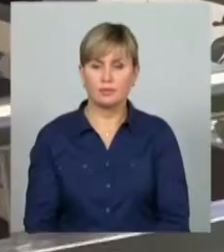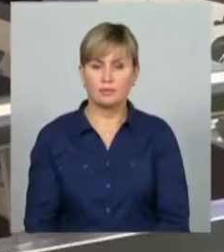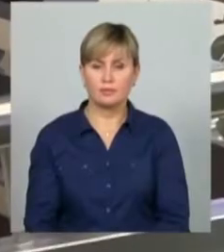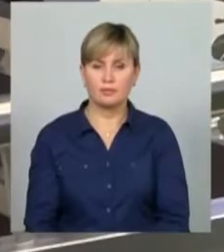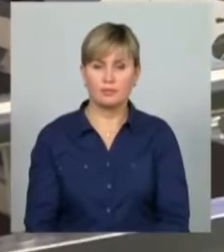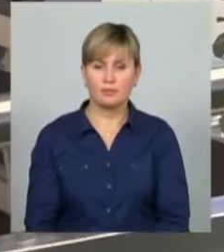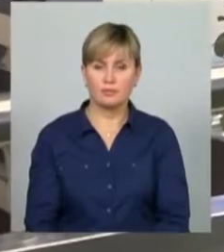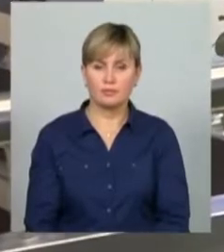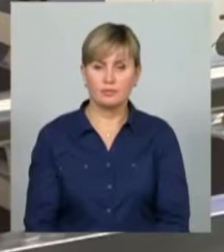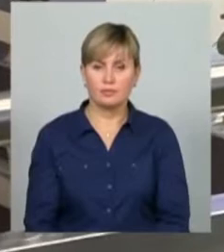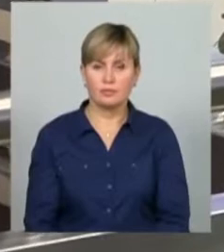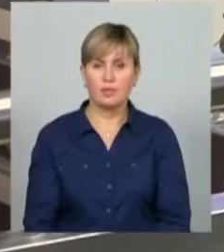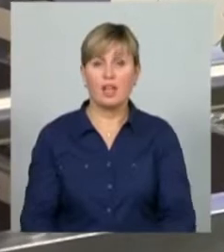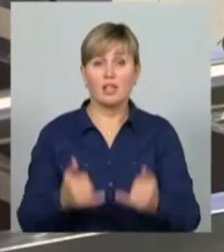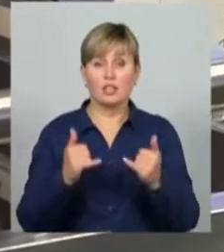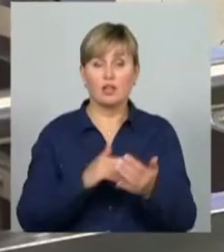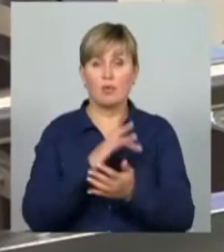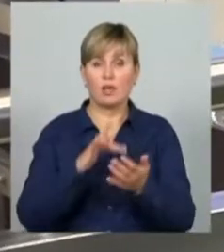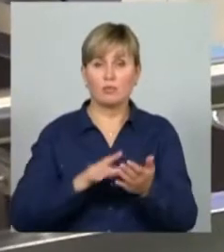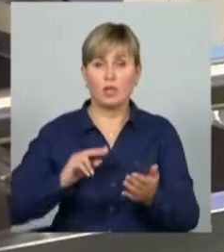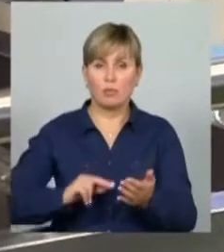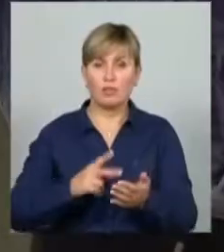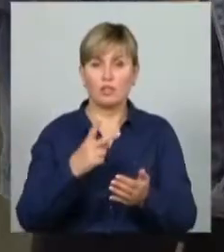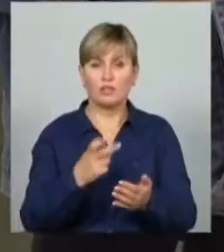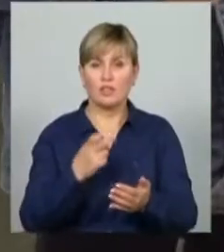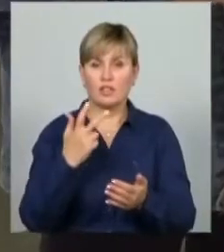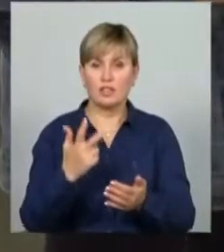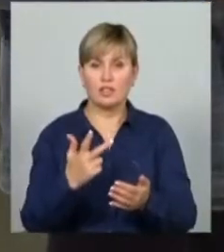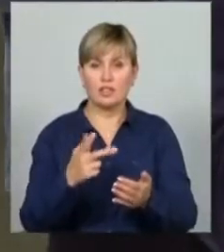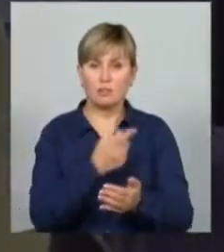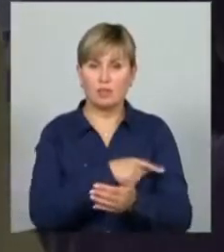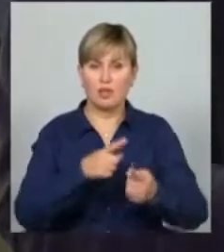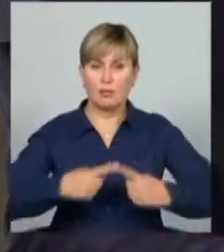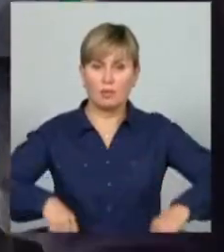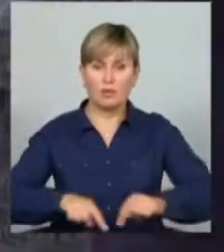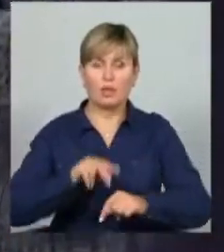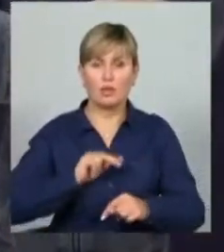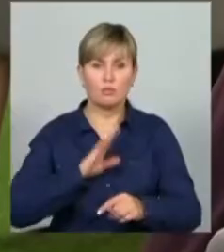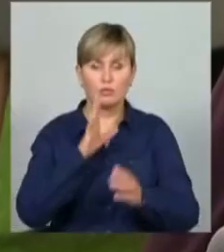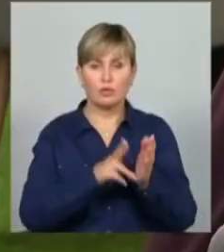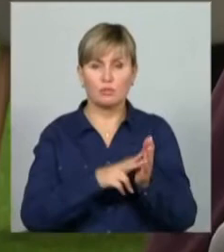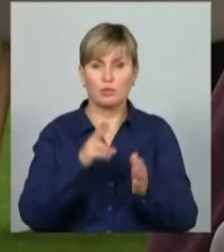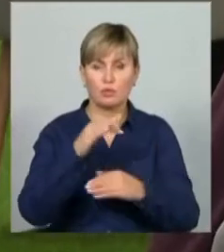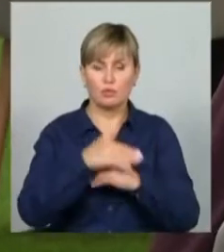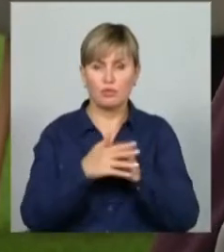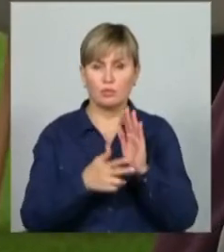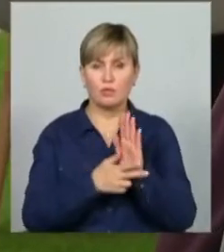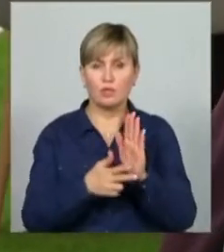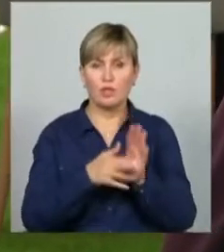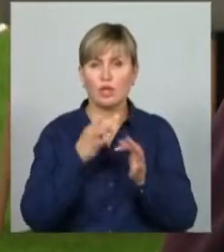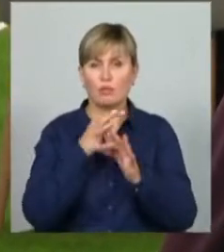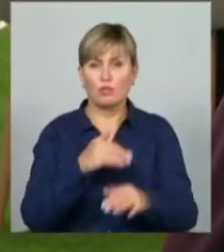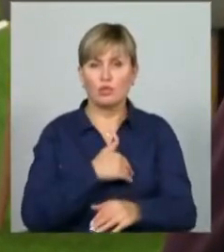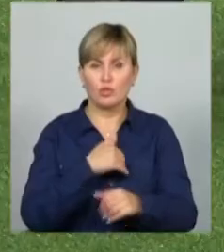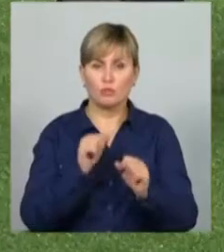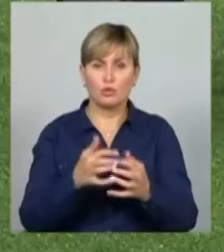Спасибо. Сейчас в мегаполисе функционируют 203 прививочных пункта. Они работают с 8 утра до 8 вечера. Любой